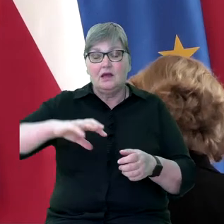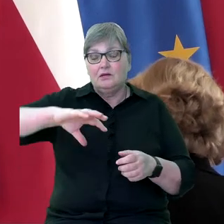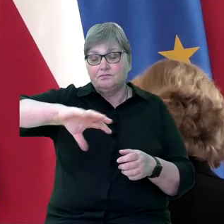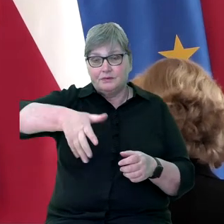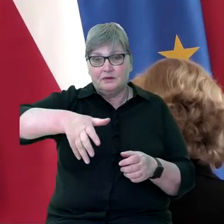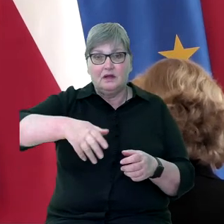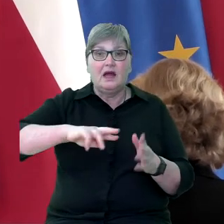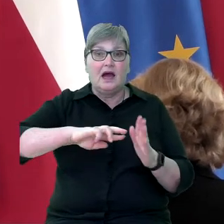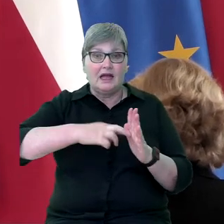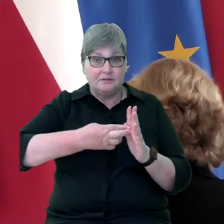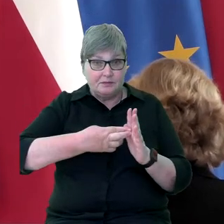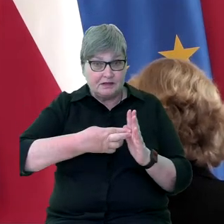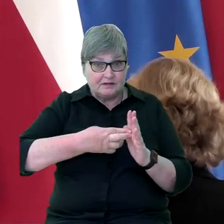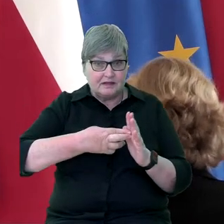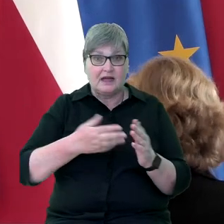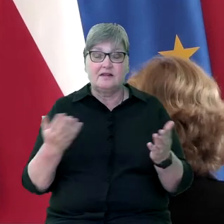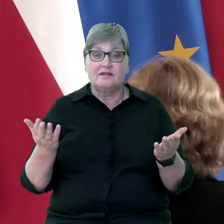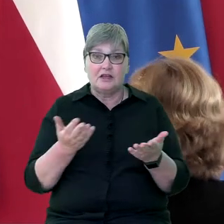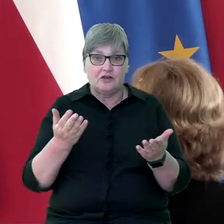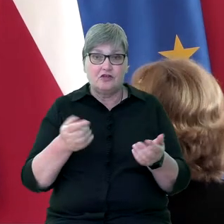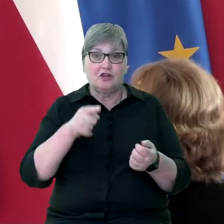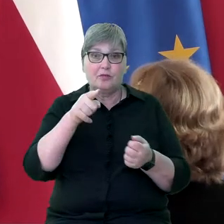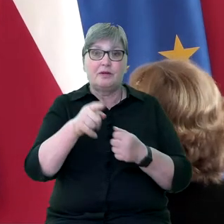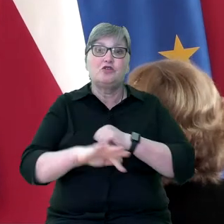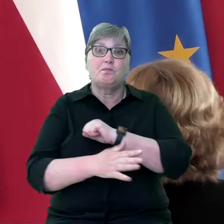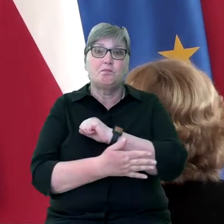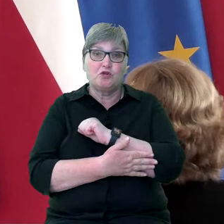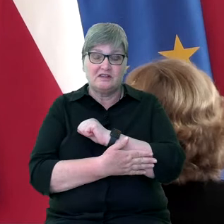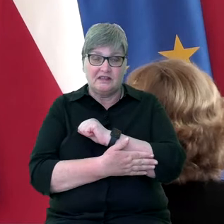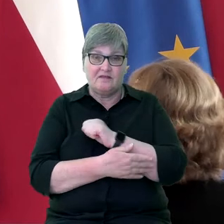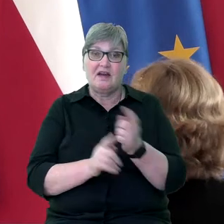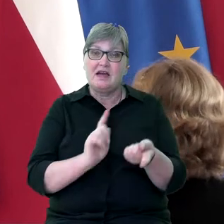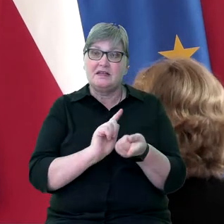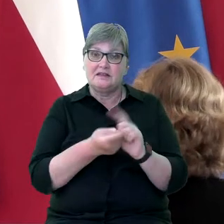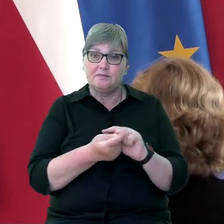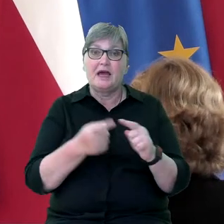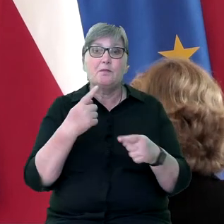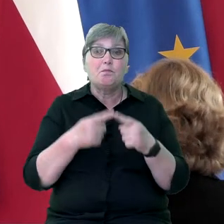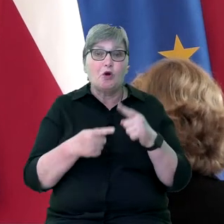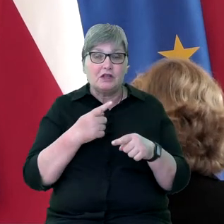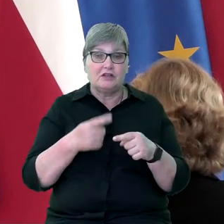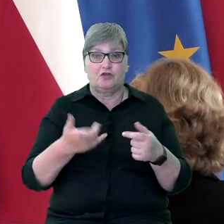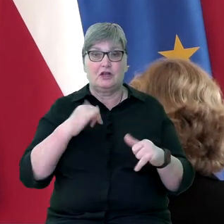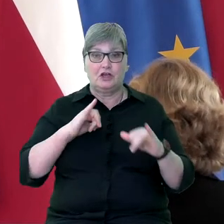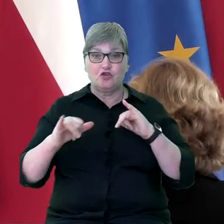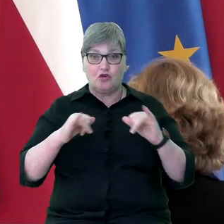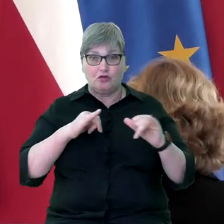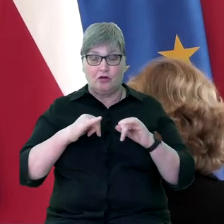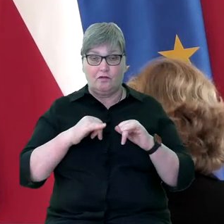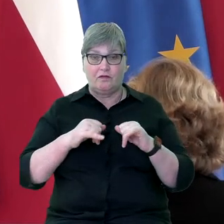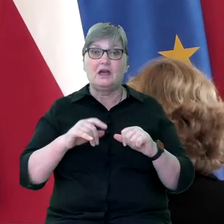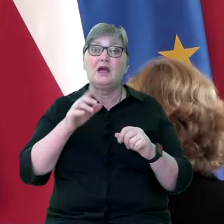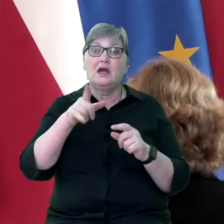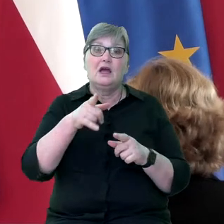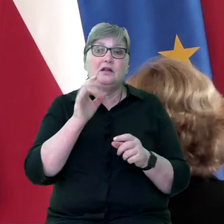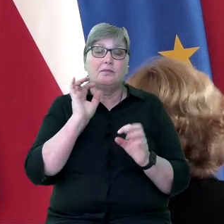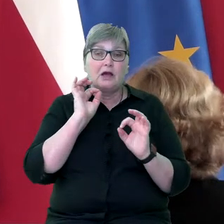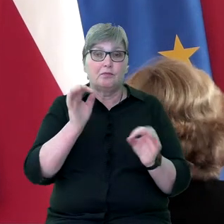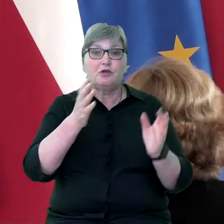obsługi zmieniających się politycznych ekip rządowych w sposób profesjonalny, rzetelny oraz